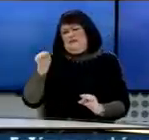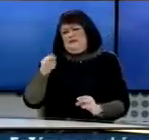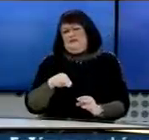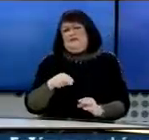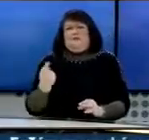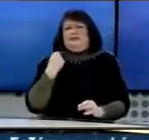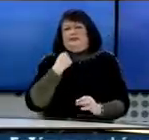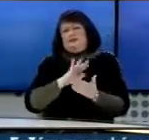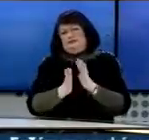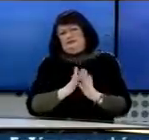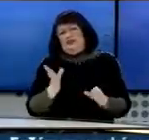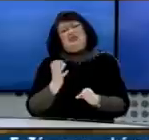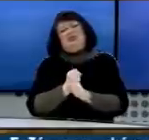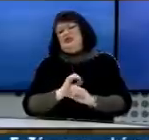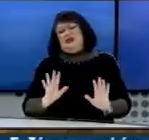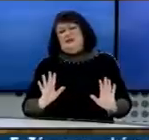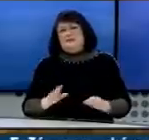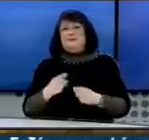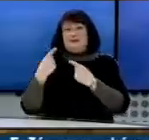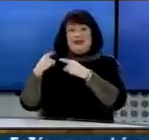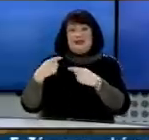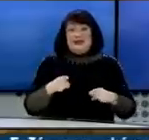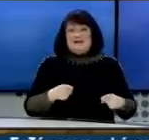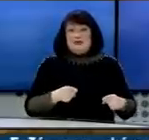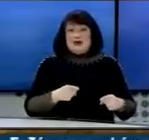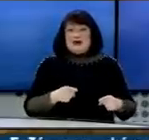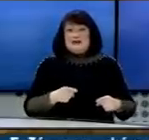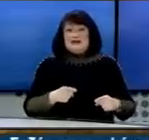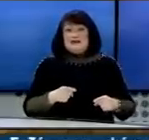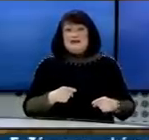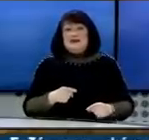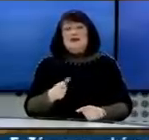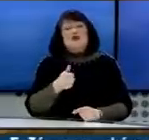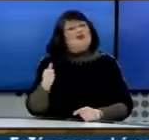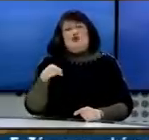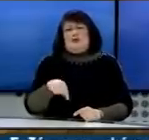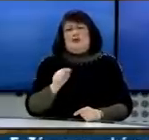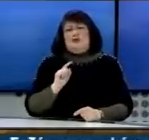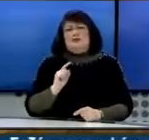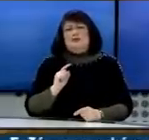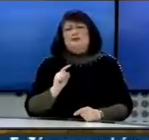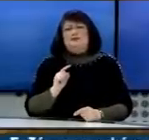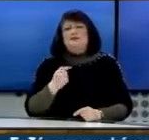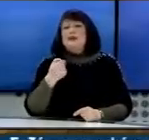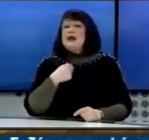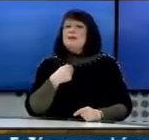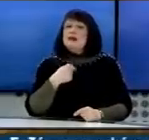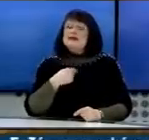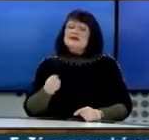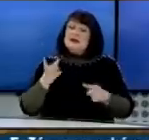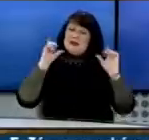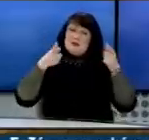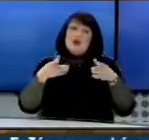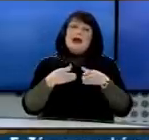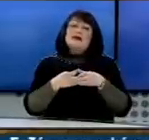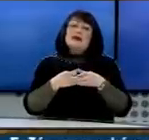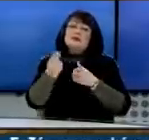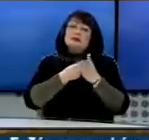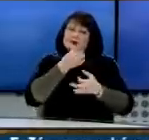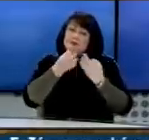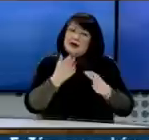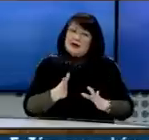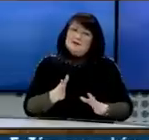να αποτύχει. Γιατί οι διαφορές μας δεν σταματούν μόνο εκεί. Η δική μας παράταξη, όπως έχω πει πολλές